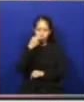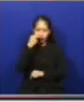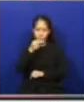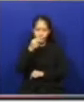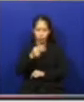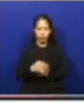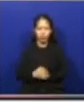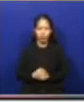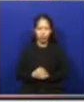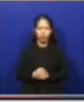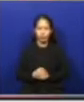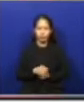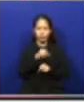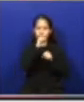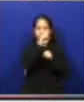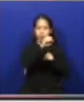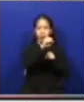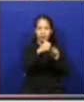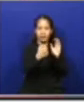ะคะ